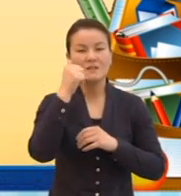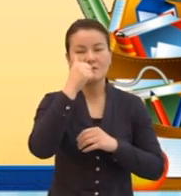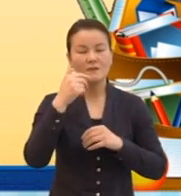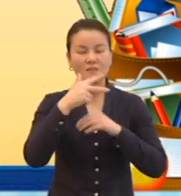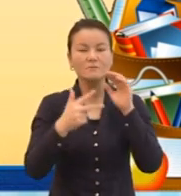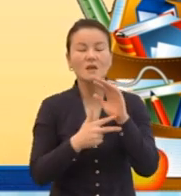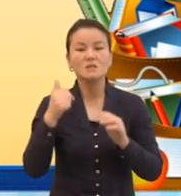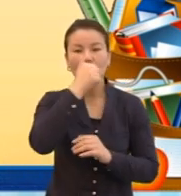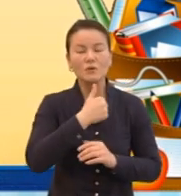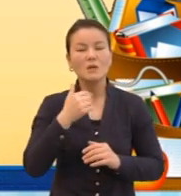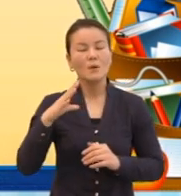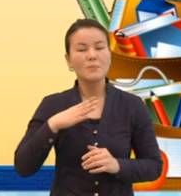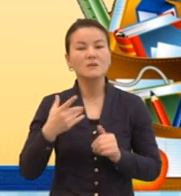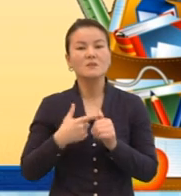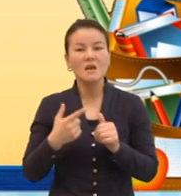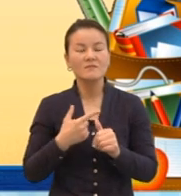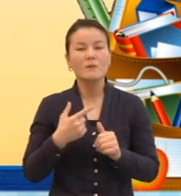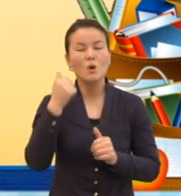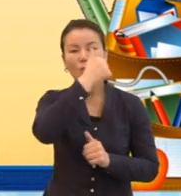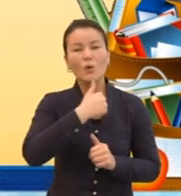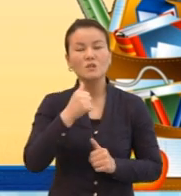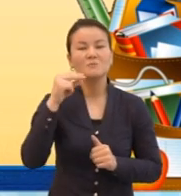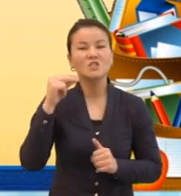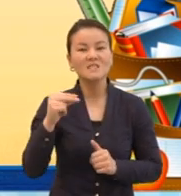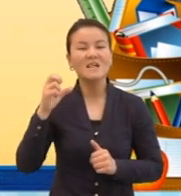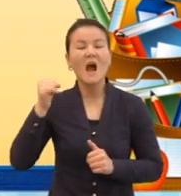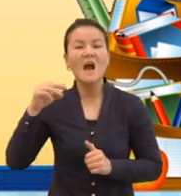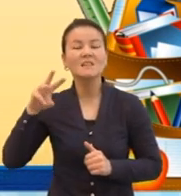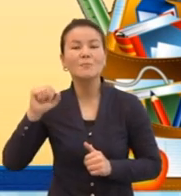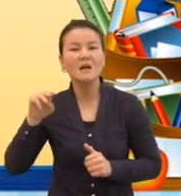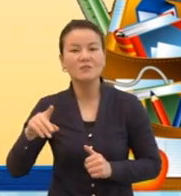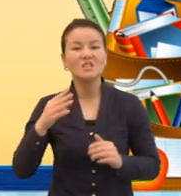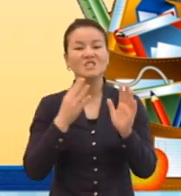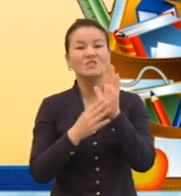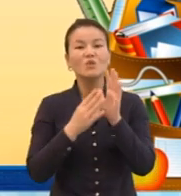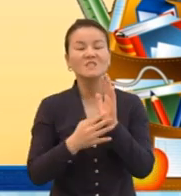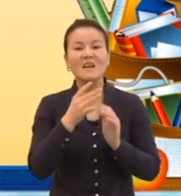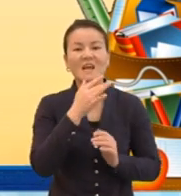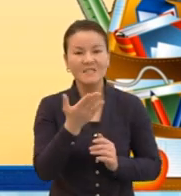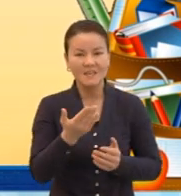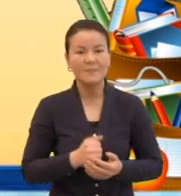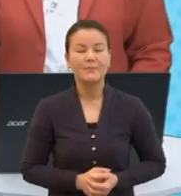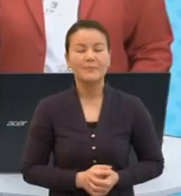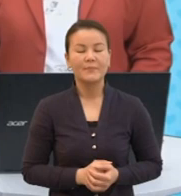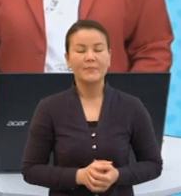был назван годом Чингиза Айтматова в честь его 90-летия.